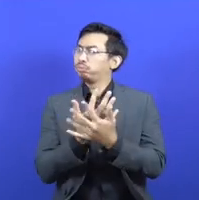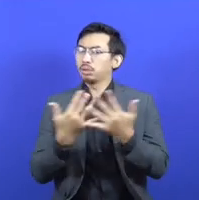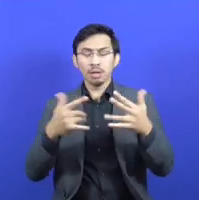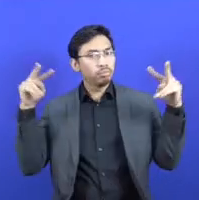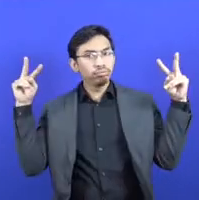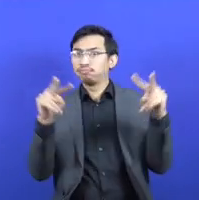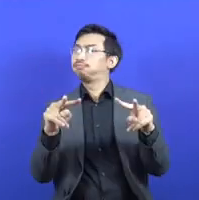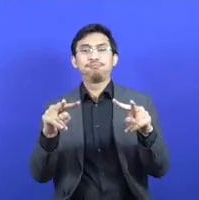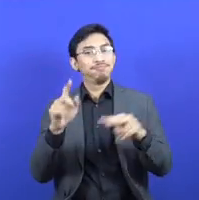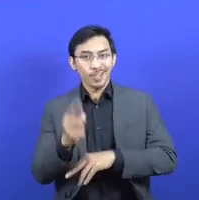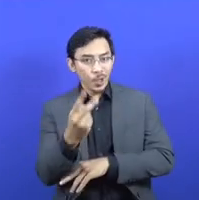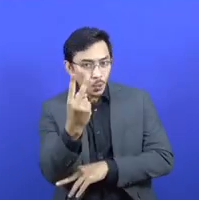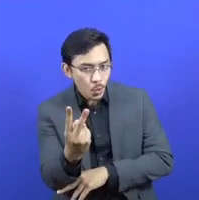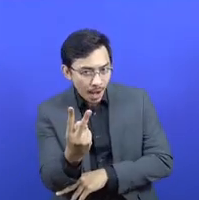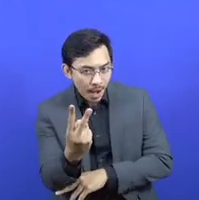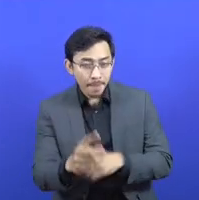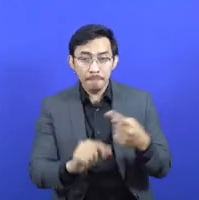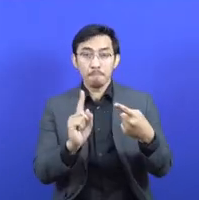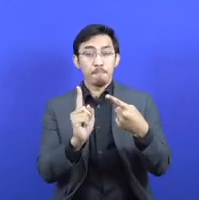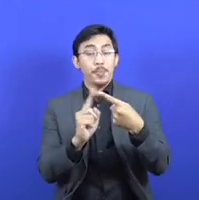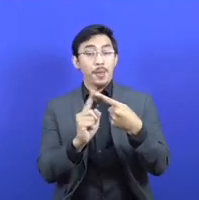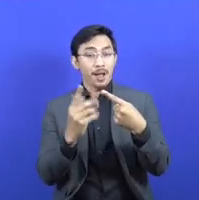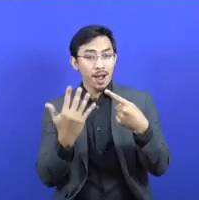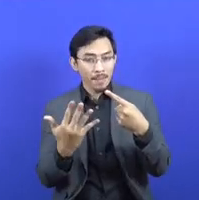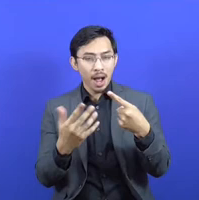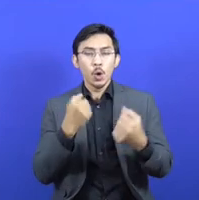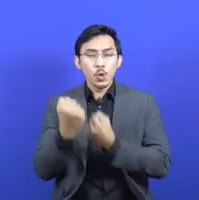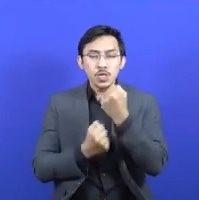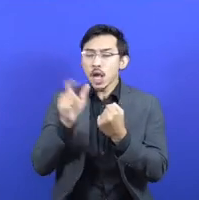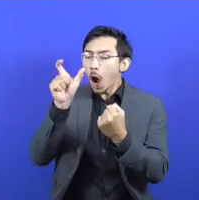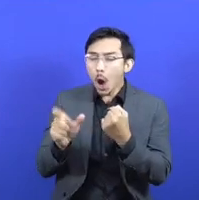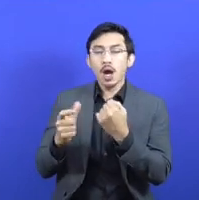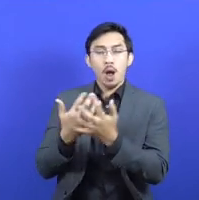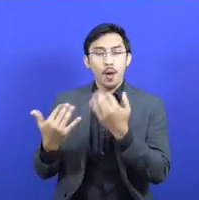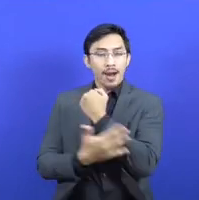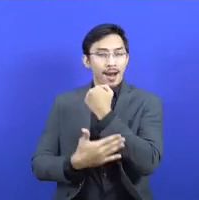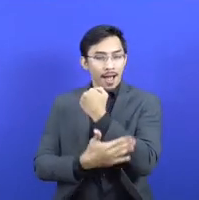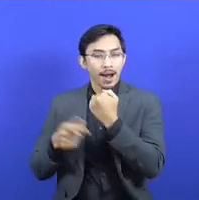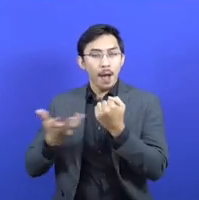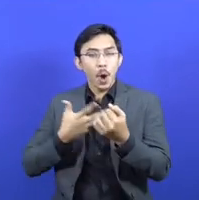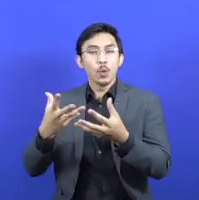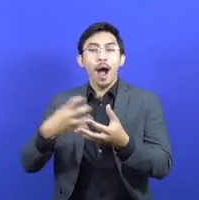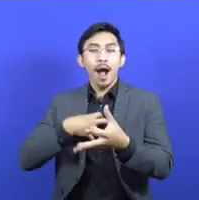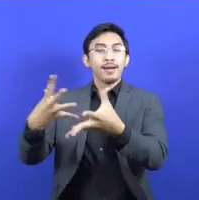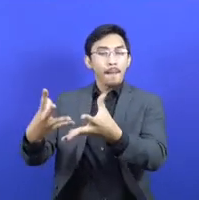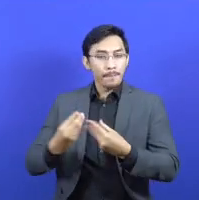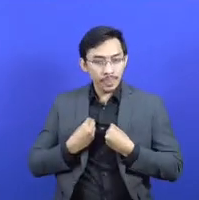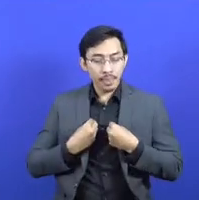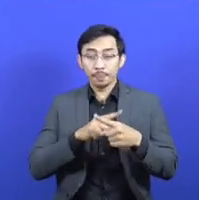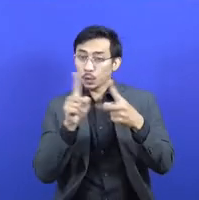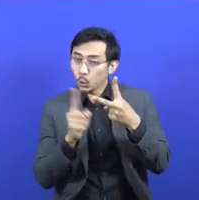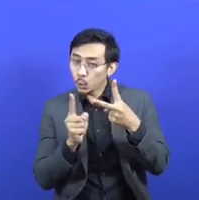Cerita ini menjadi perhatian publik karena dua hal. Yang pertama, upaya keras seorang warga negara untuk mendapatkan